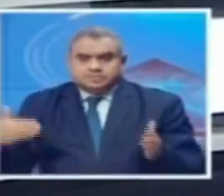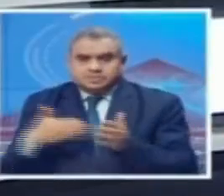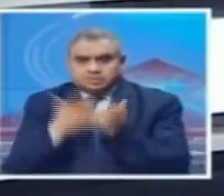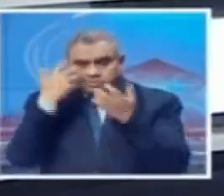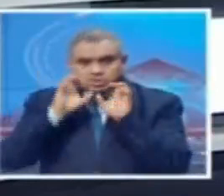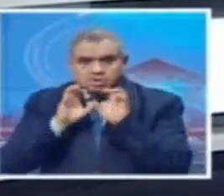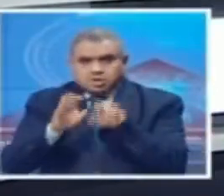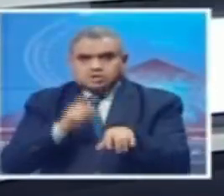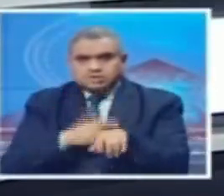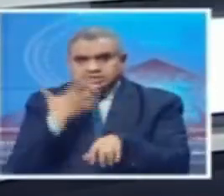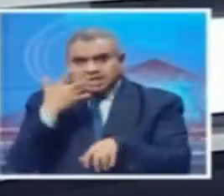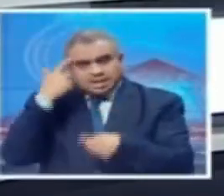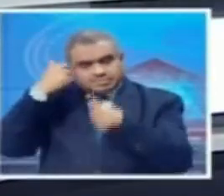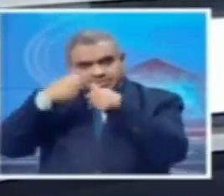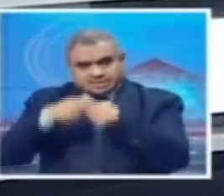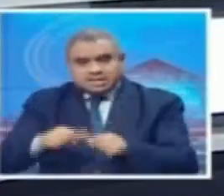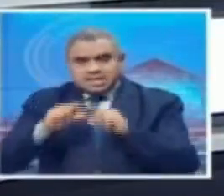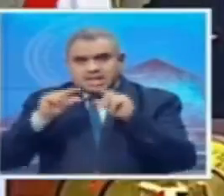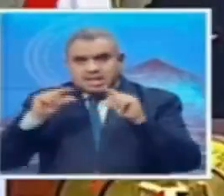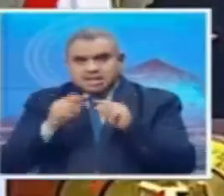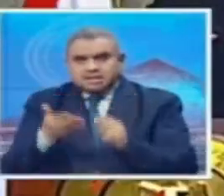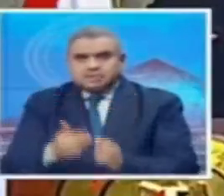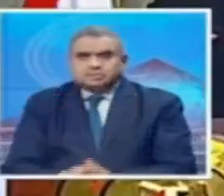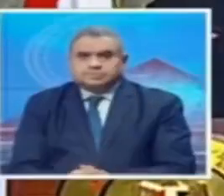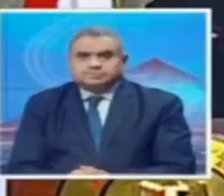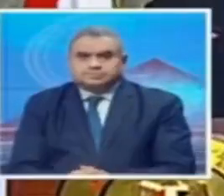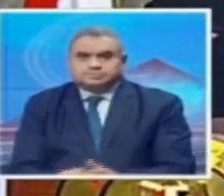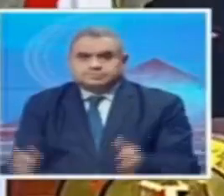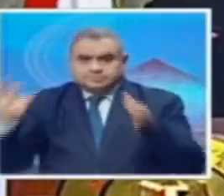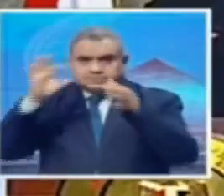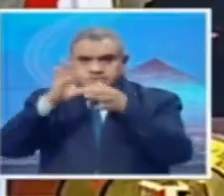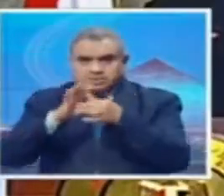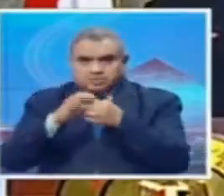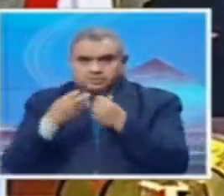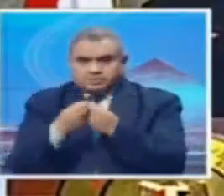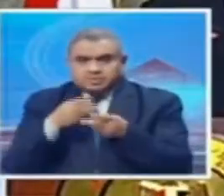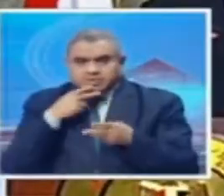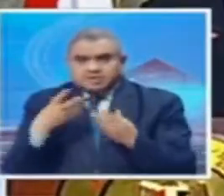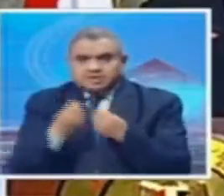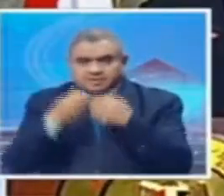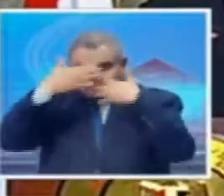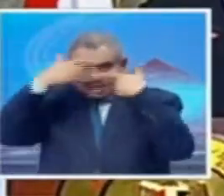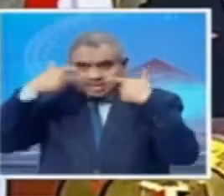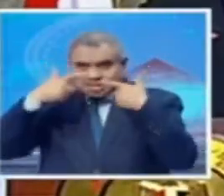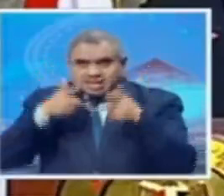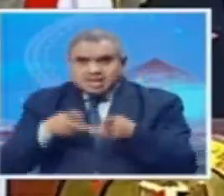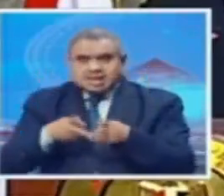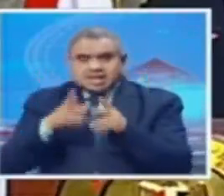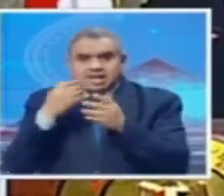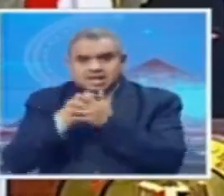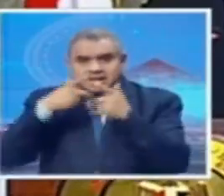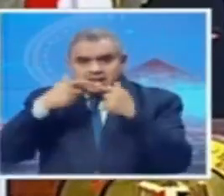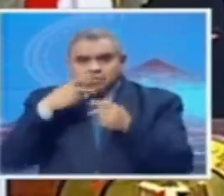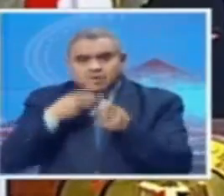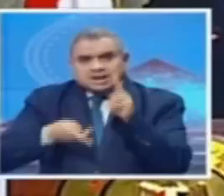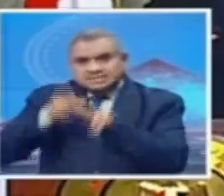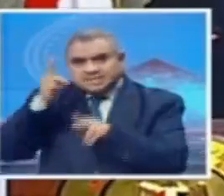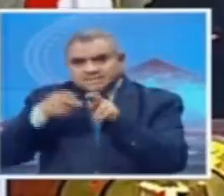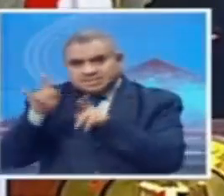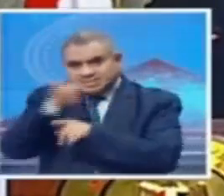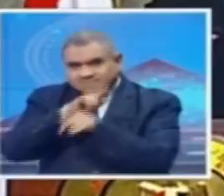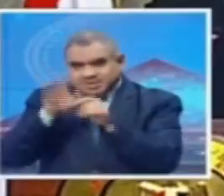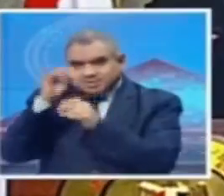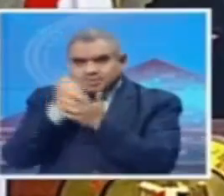الخامسة، وهذا تذكير بأهم العناوين. تعزيز التعاون في مجالات مكافحة الإرهاب ومنع الهجرة غير